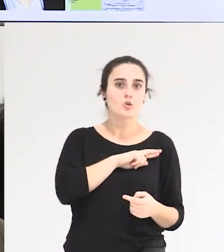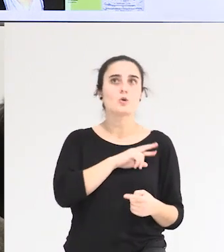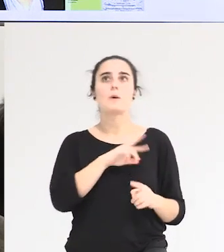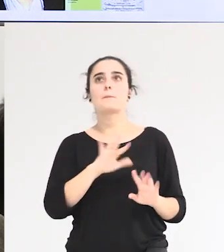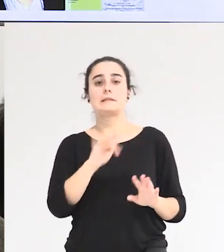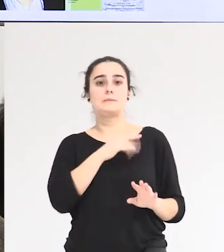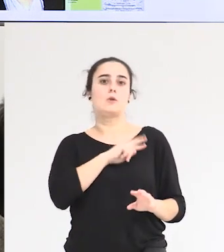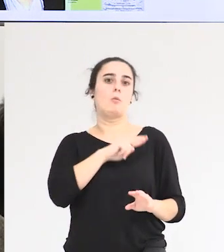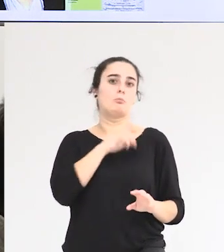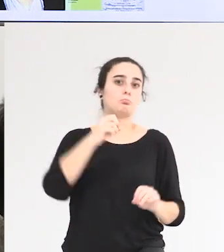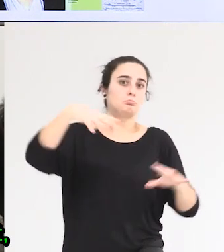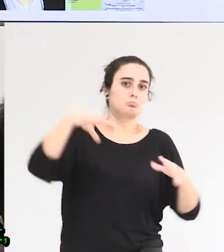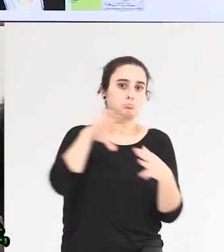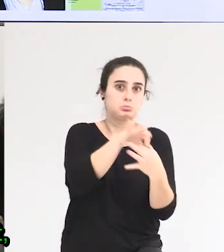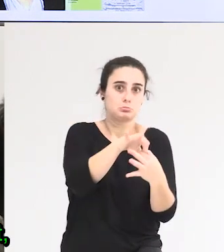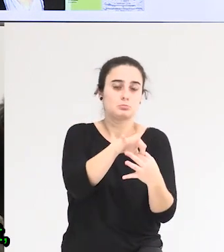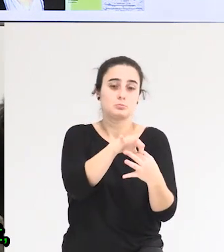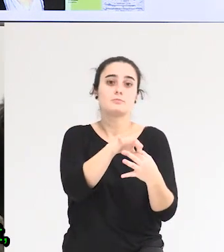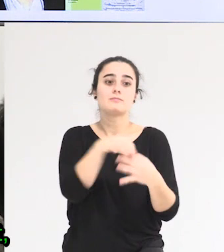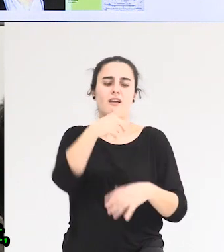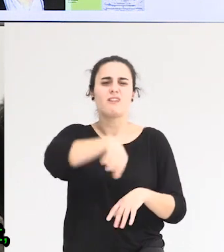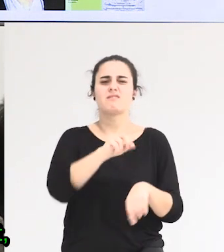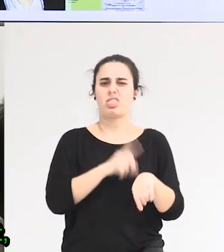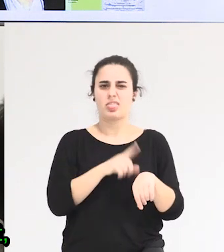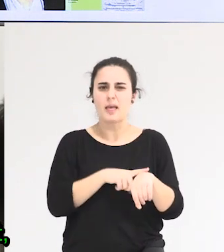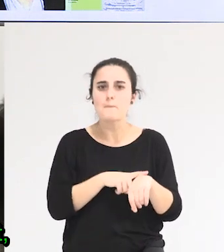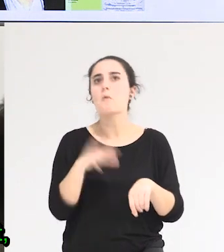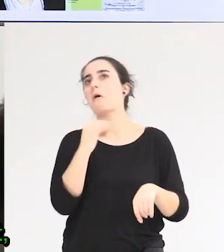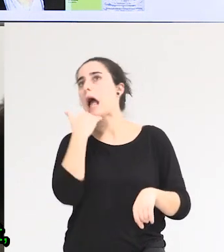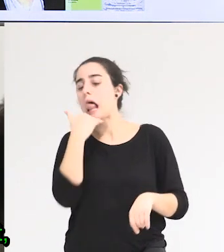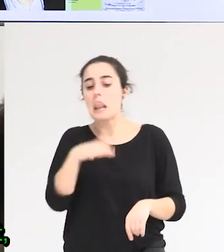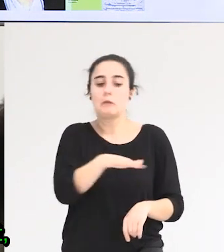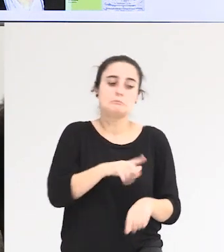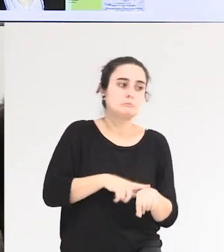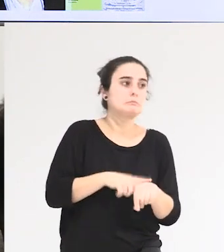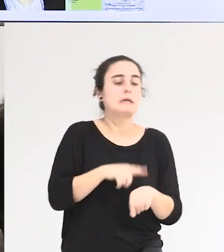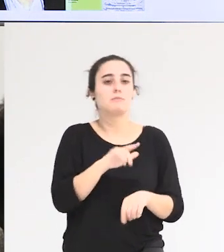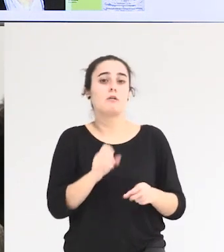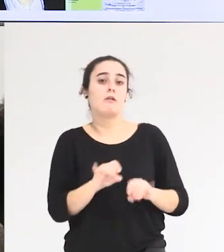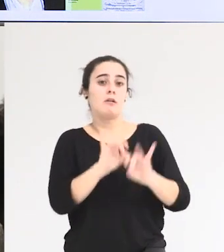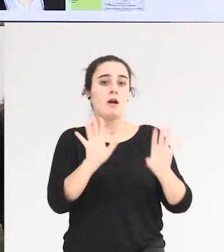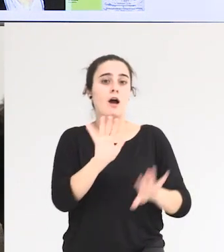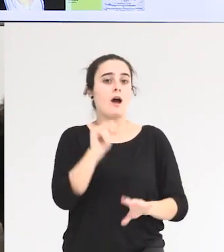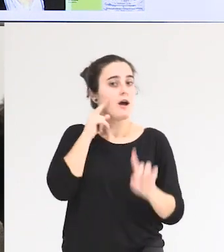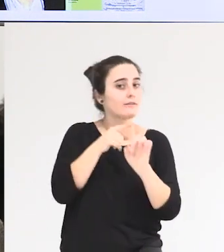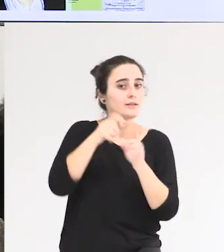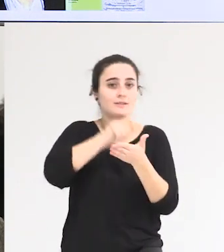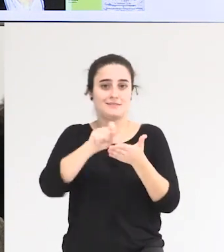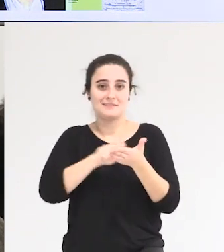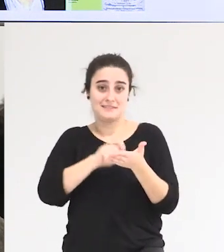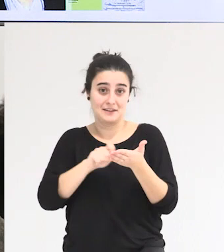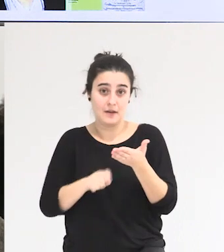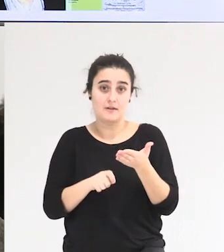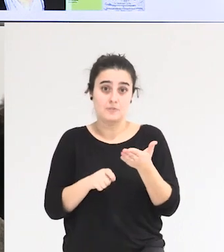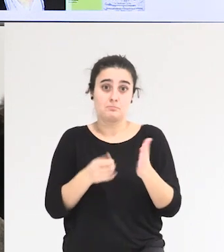hauen kasuan denbora zeukaten, edo espazio txiki bat zeukaten behintzat idazteko, ez? Imposiblea izango